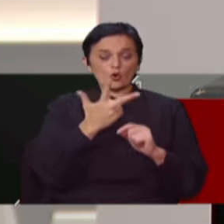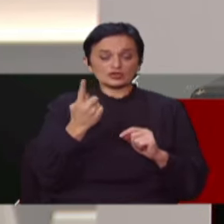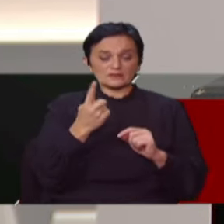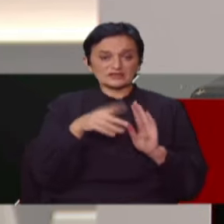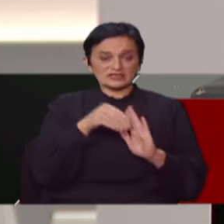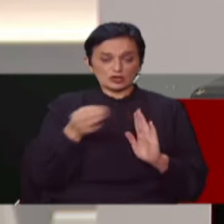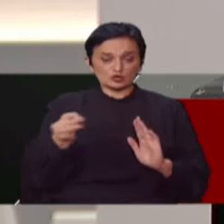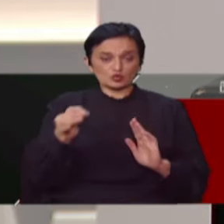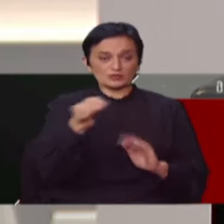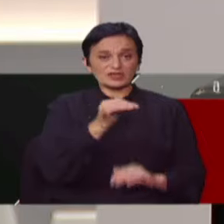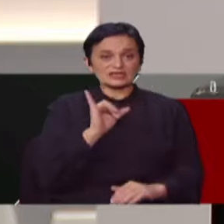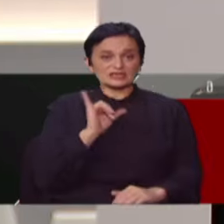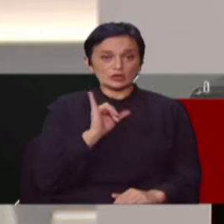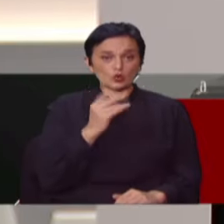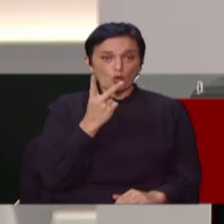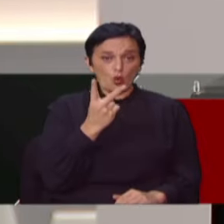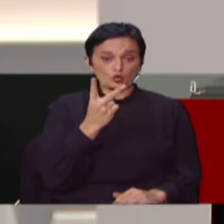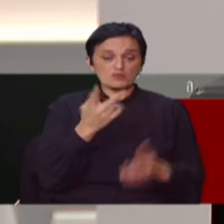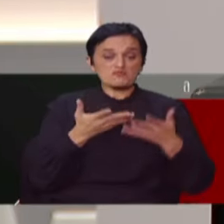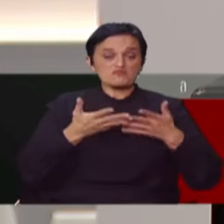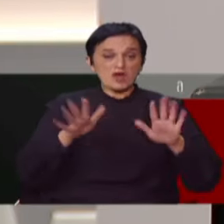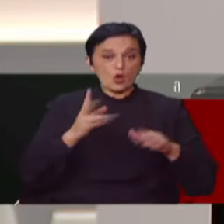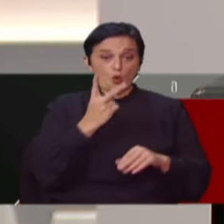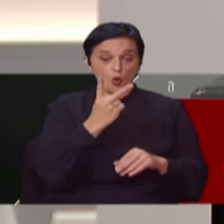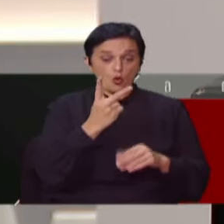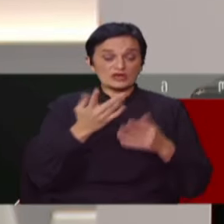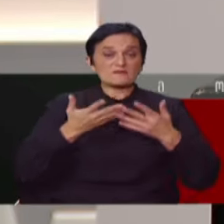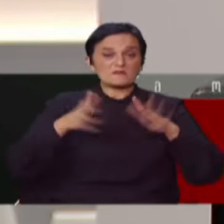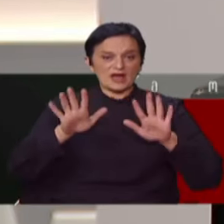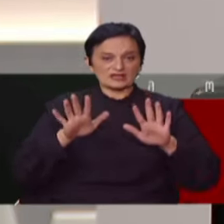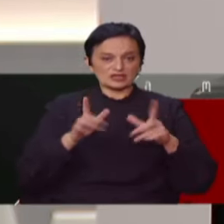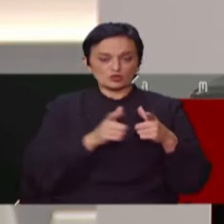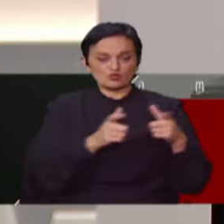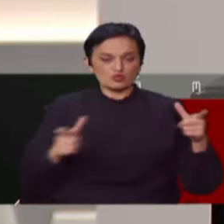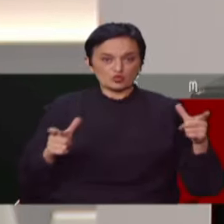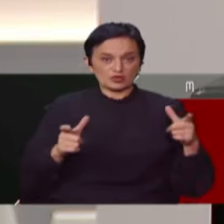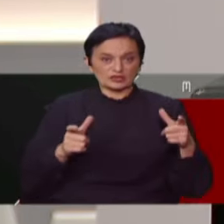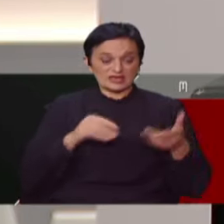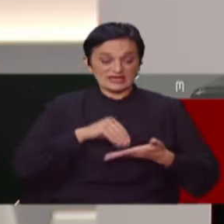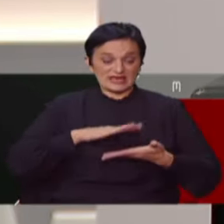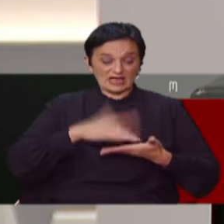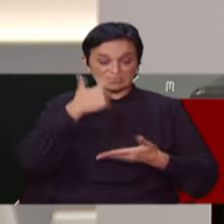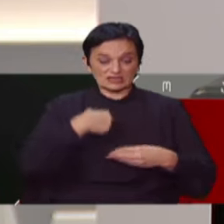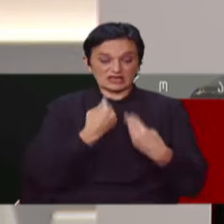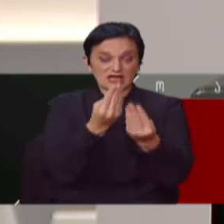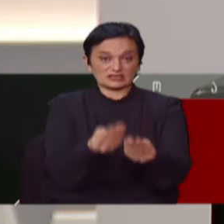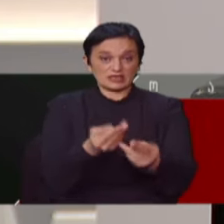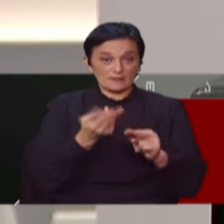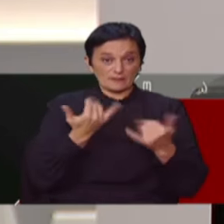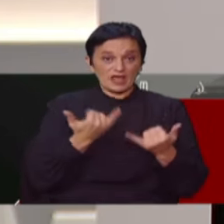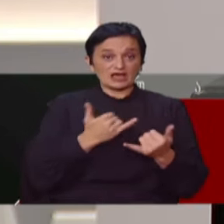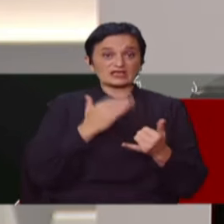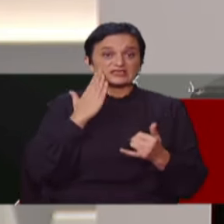საარჩევნო უბნები, სადაც ორზე მეტი, ორი და მეტი, ასე ვთქვათ, ბიულეტენი გასცა რეგისტრატორმა. Am etapistul